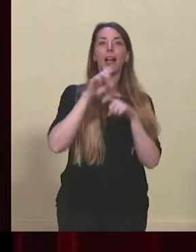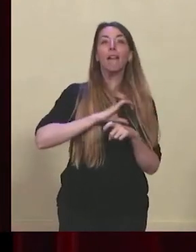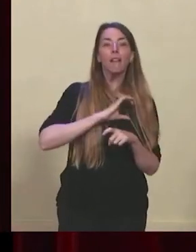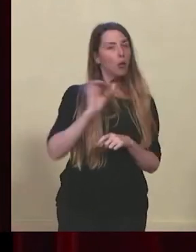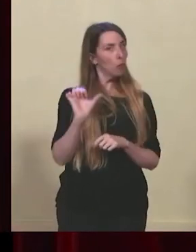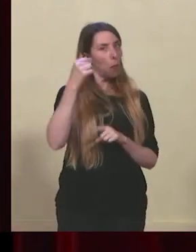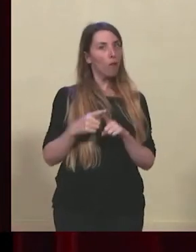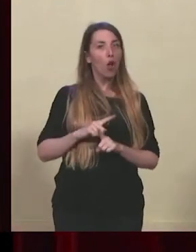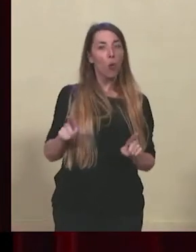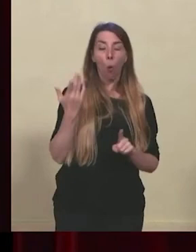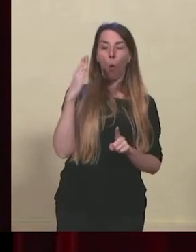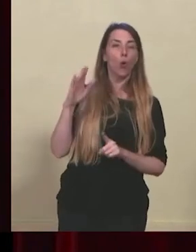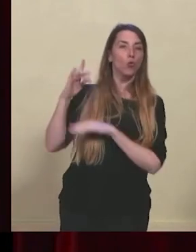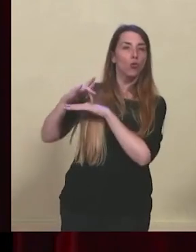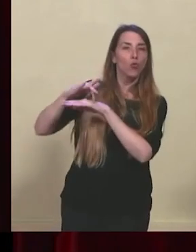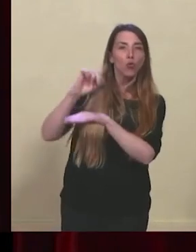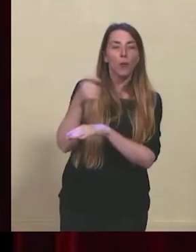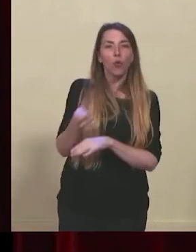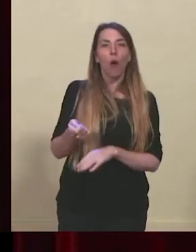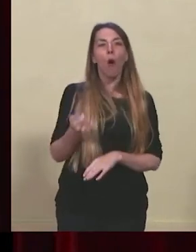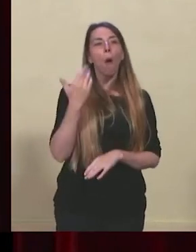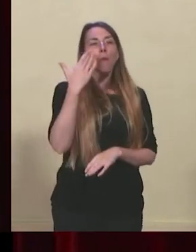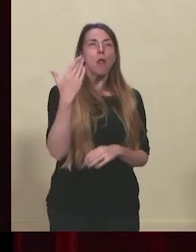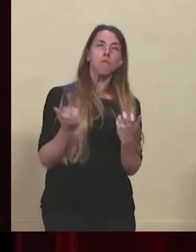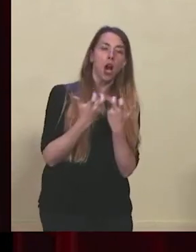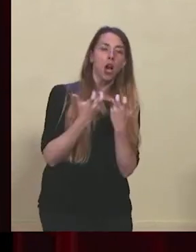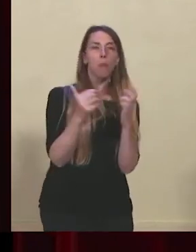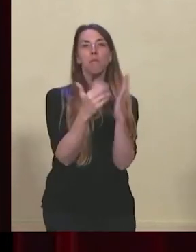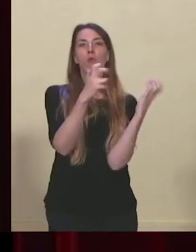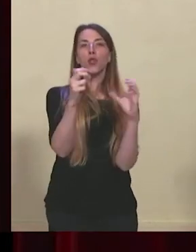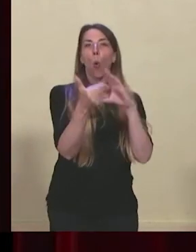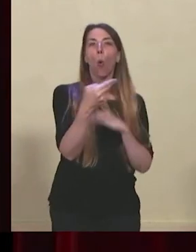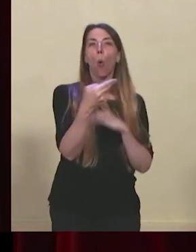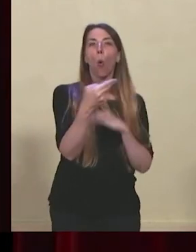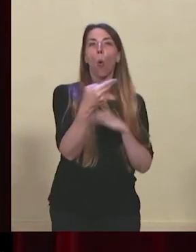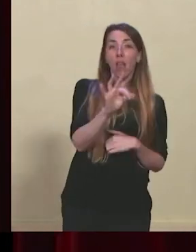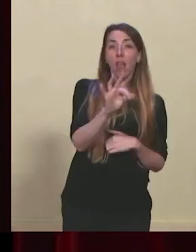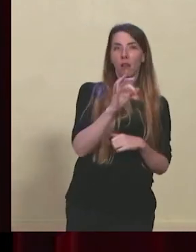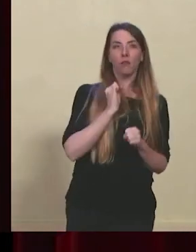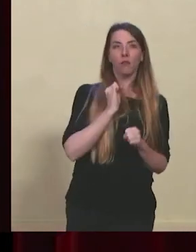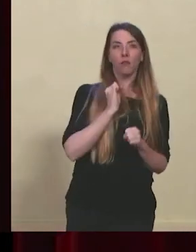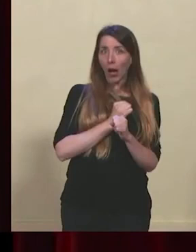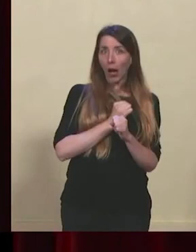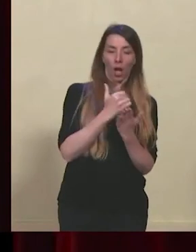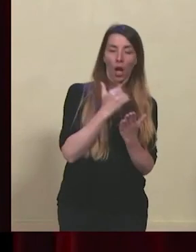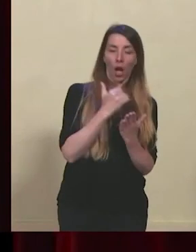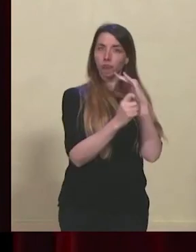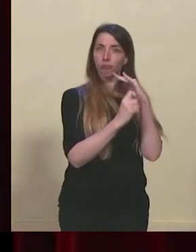dit, mais nous, par exemple, en partant sur la base de 1 800 euros net, on travaille donc avec un revenu comme